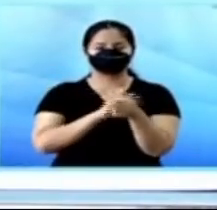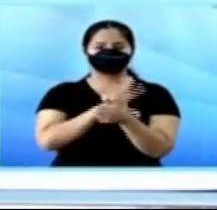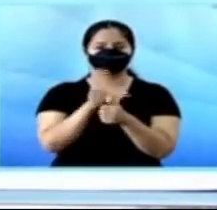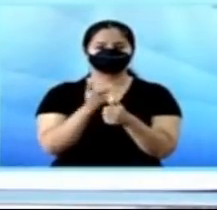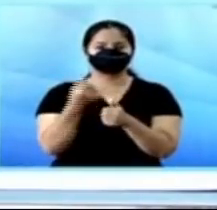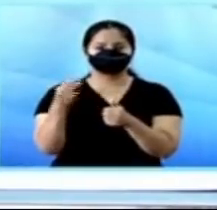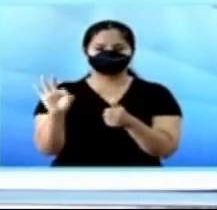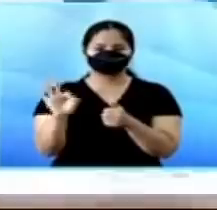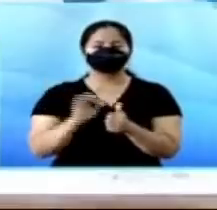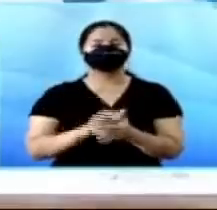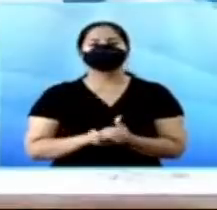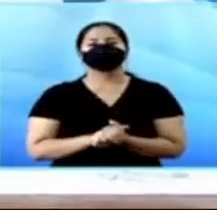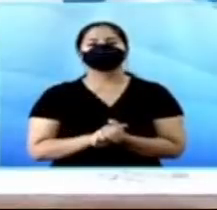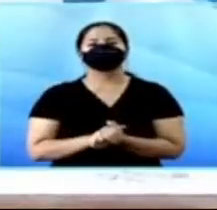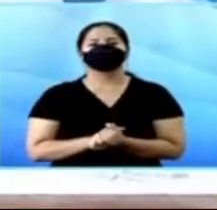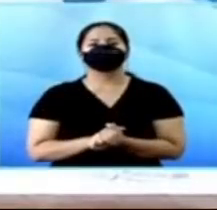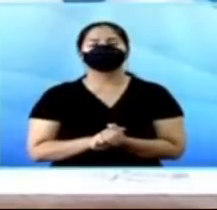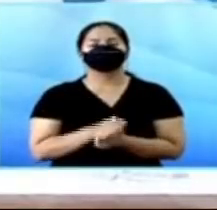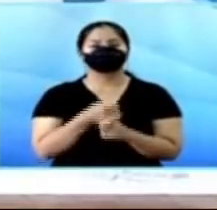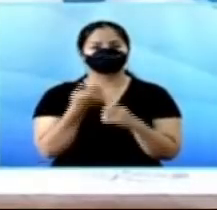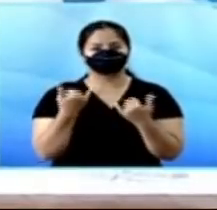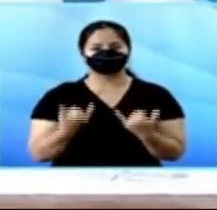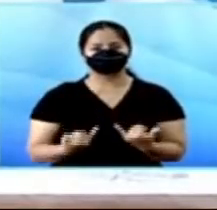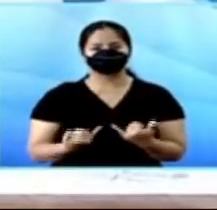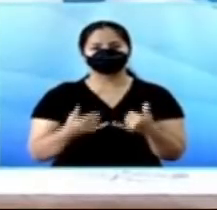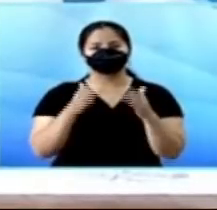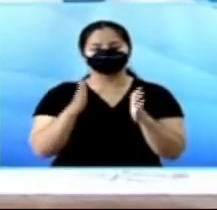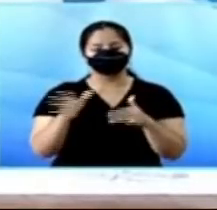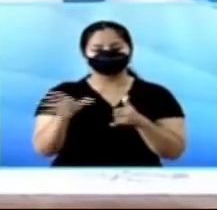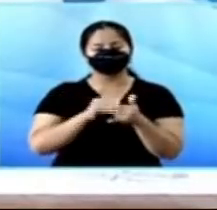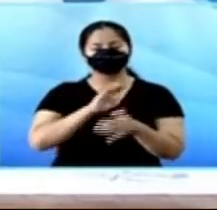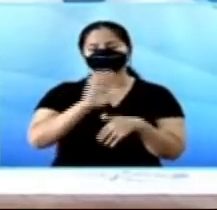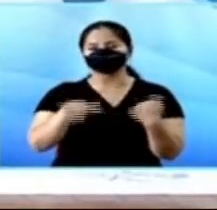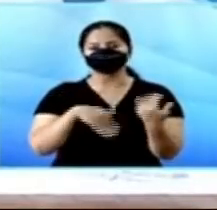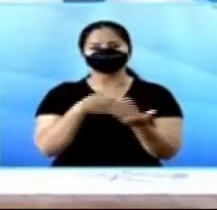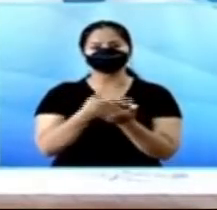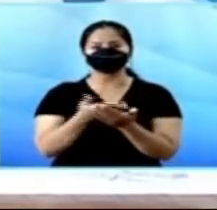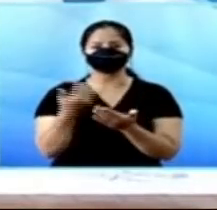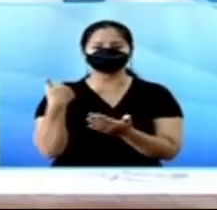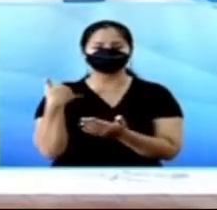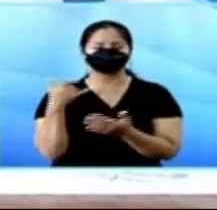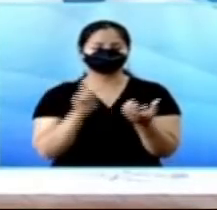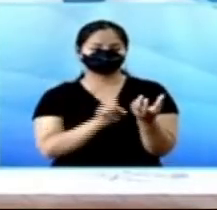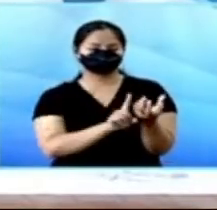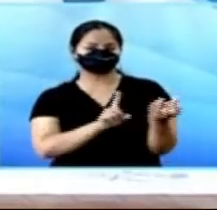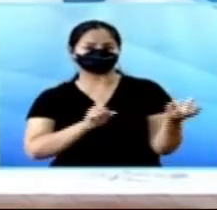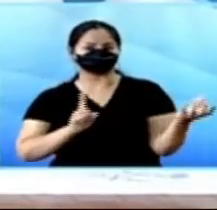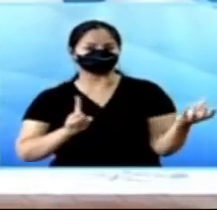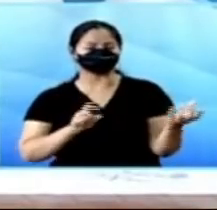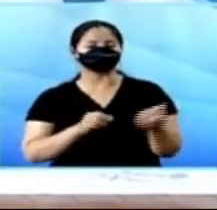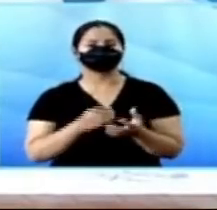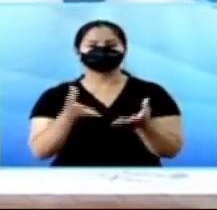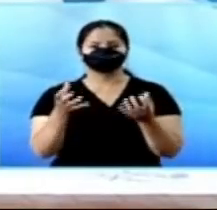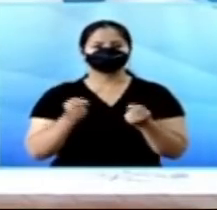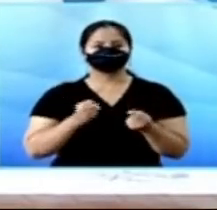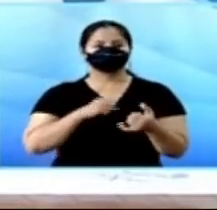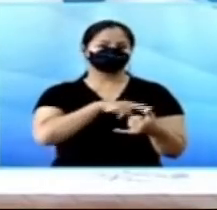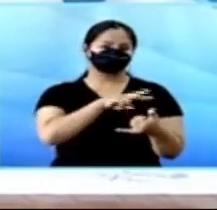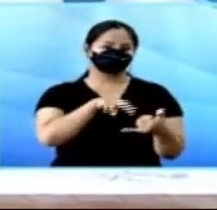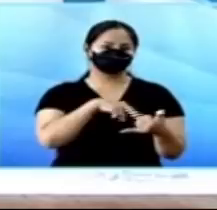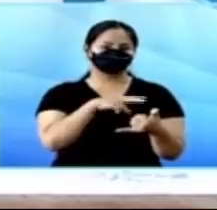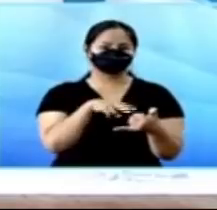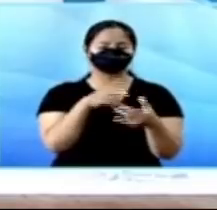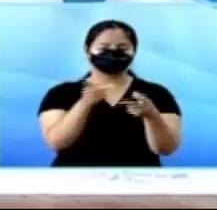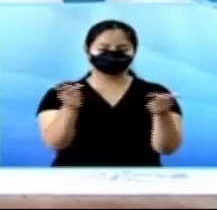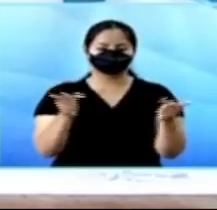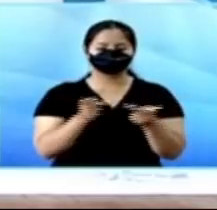าะปัจจุบันนี้ผู้ติดเชื้อทั้งหมดก็แม่นได้เข้าแยกเปียวแล้วก็ได้รับการปิดปัวตามสถาน